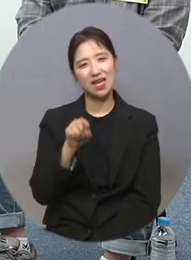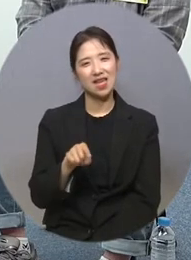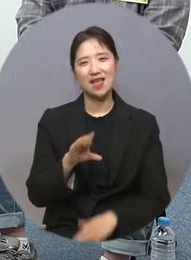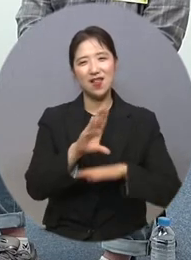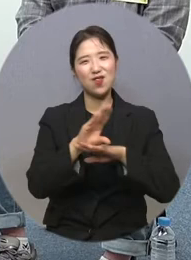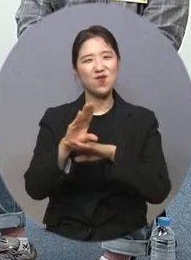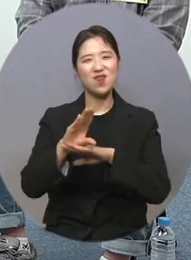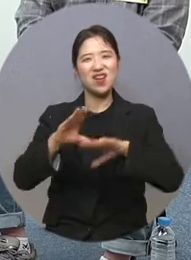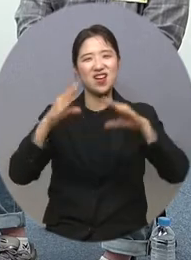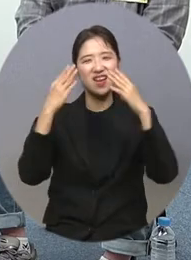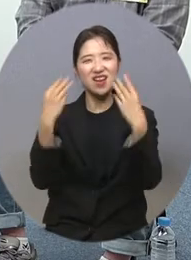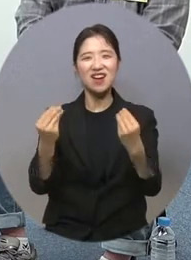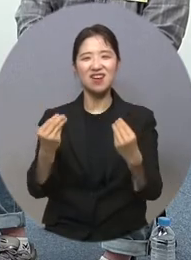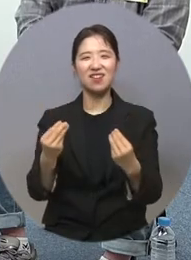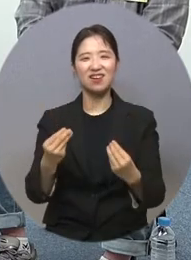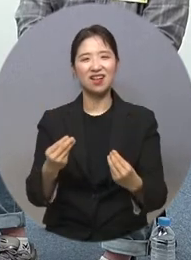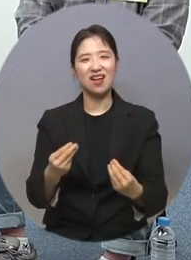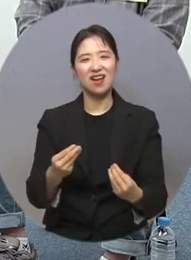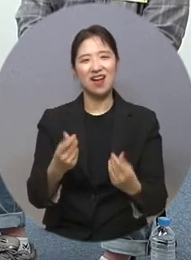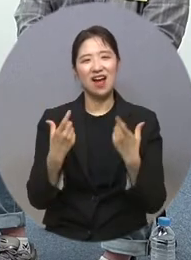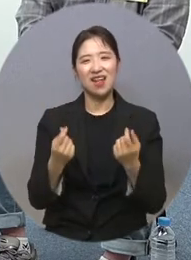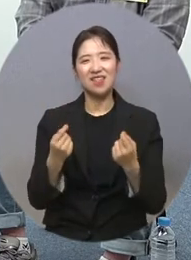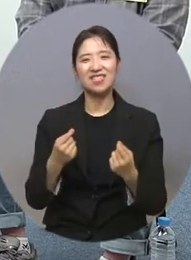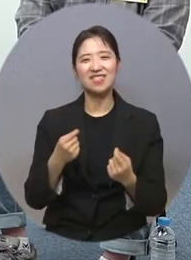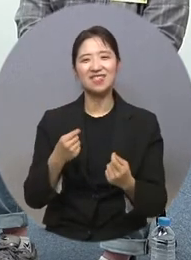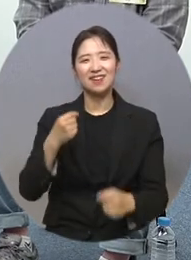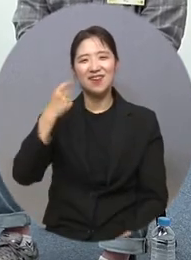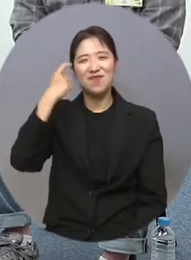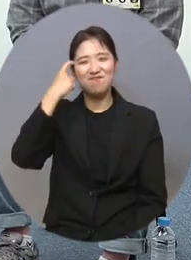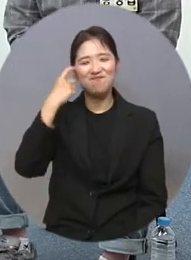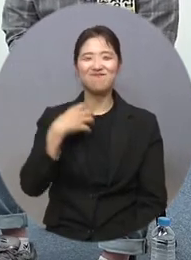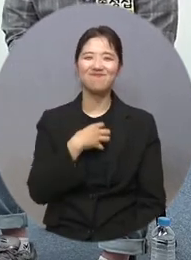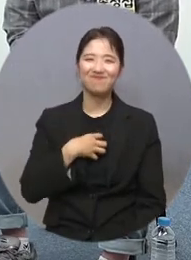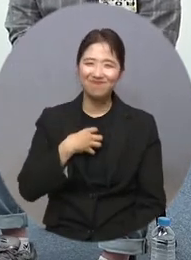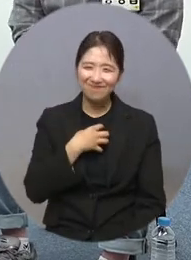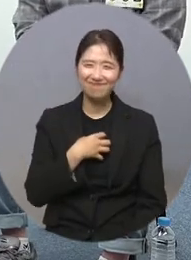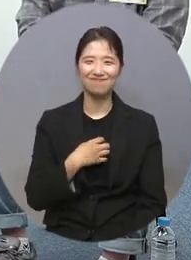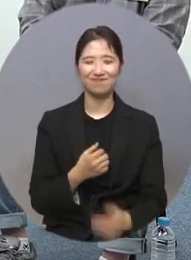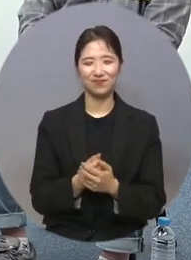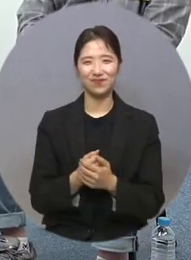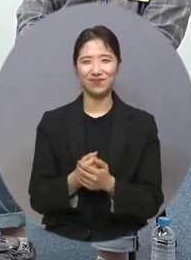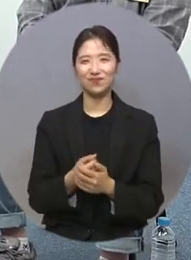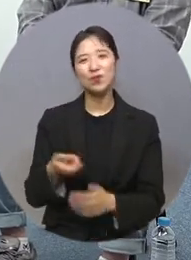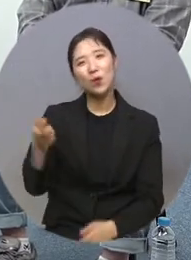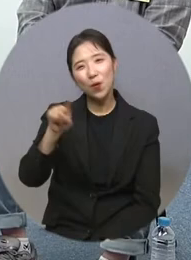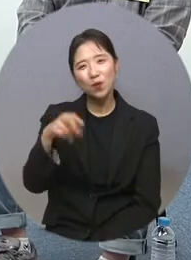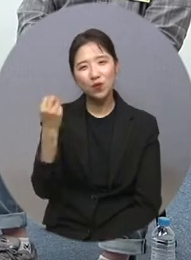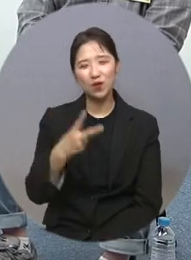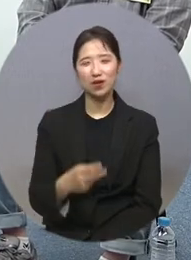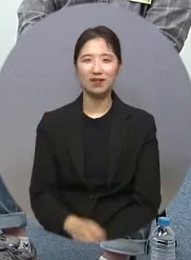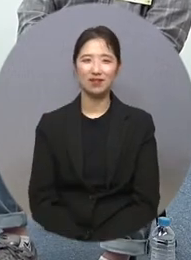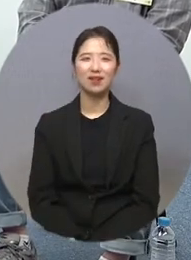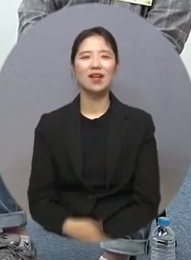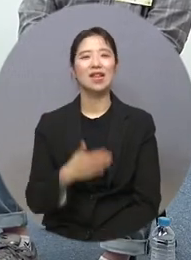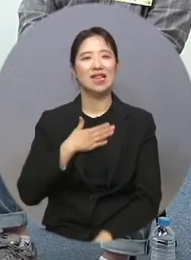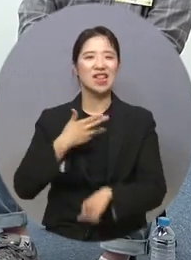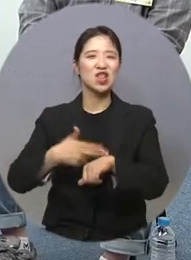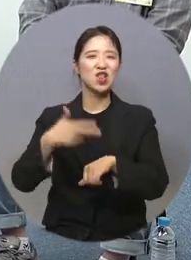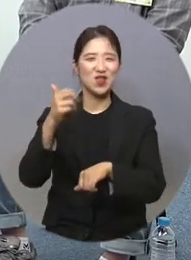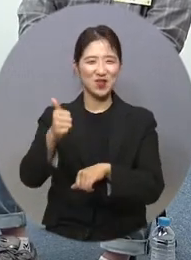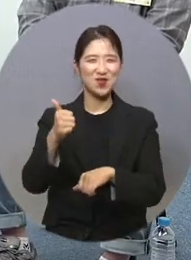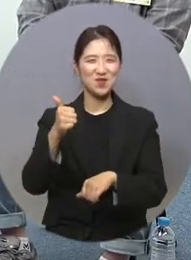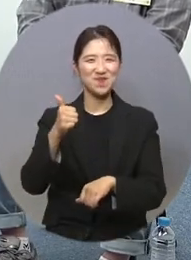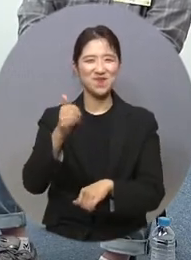중단에 이런 경험을 계속 얘기해 주실까 봐 걱정은 되는데 우리 저 민지님도 아이고 저도 선생님 에피소드 하나